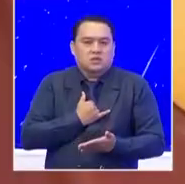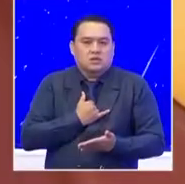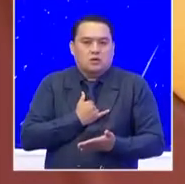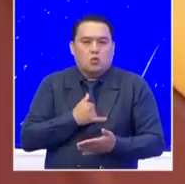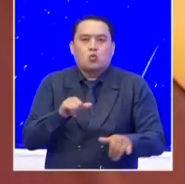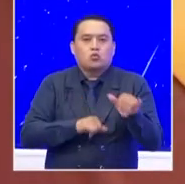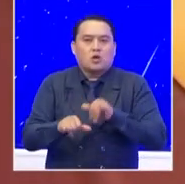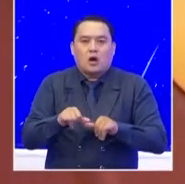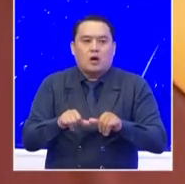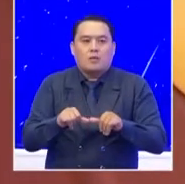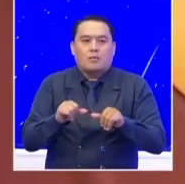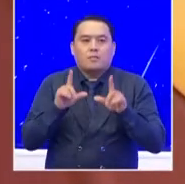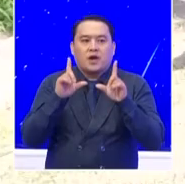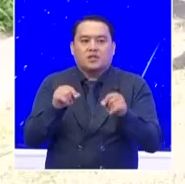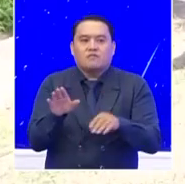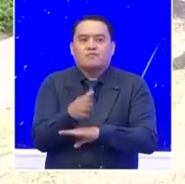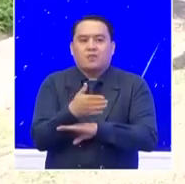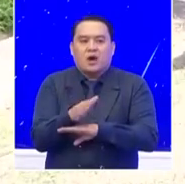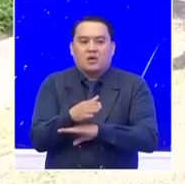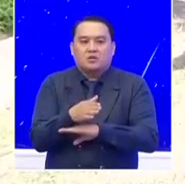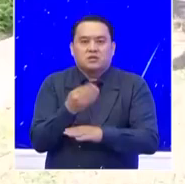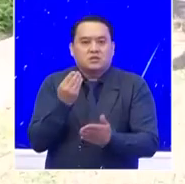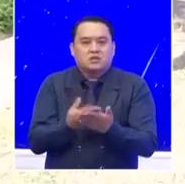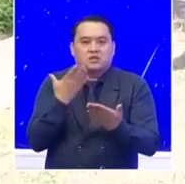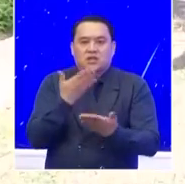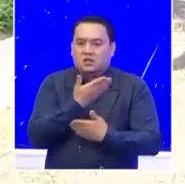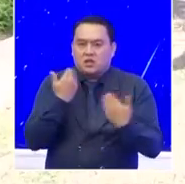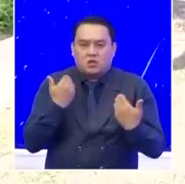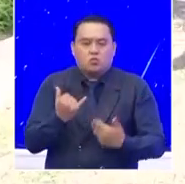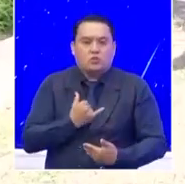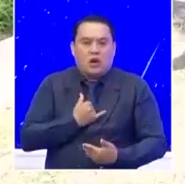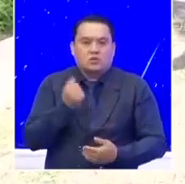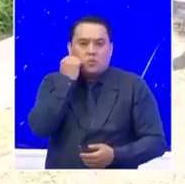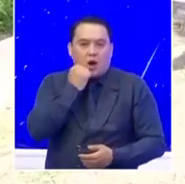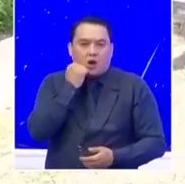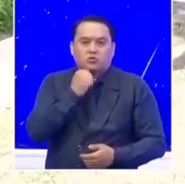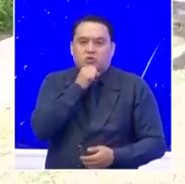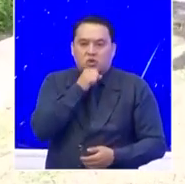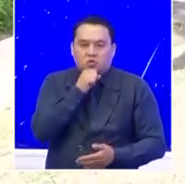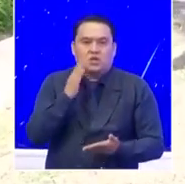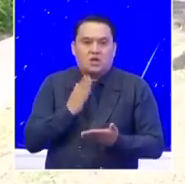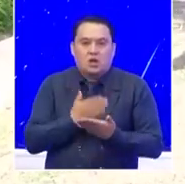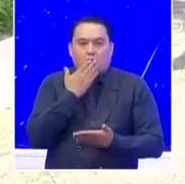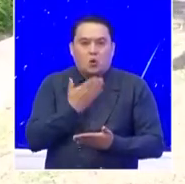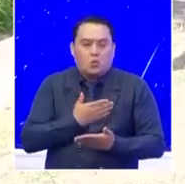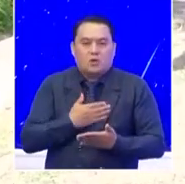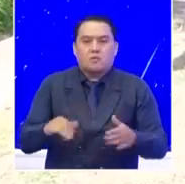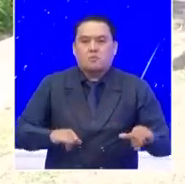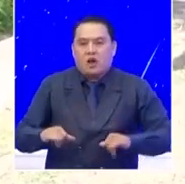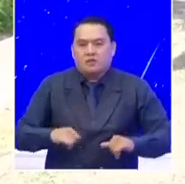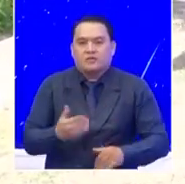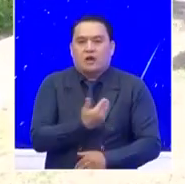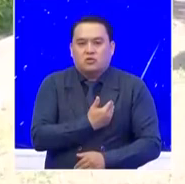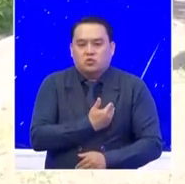мы можем пойти в парк, спокойно погулять. Не ценим того, когда есть мама, папа рядом, есть бабушка, дедушка, которые любят баловать нас, которые